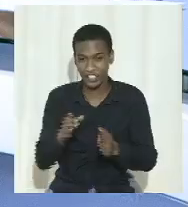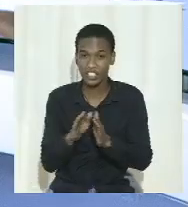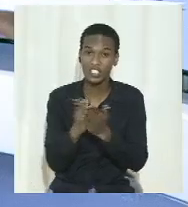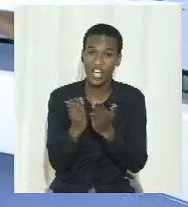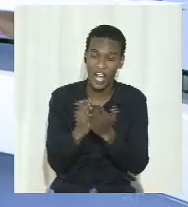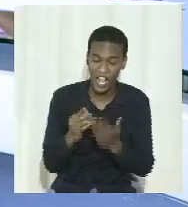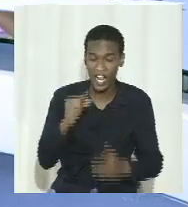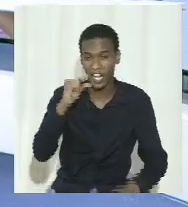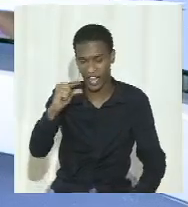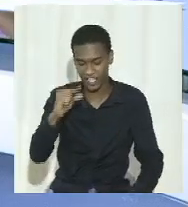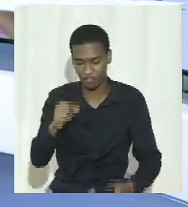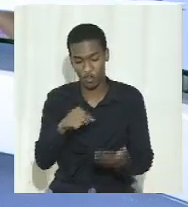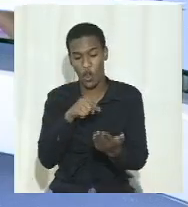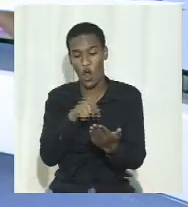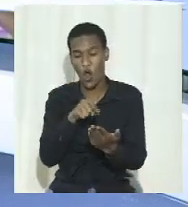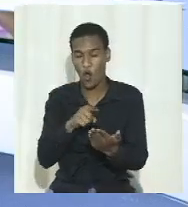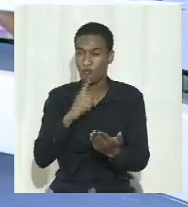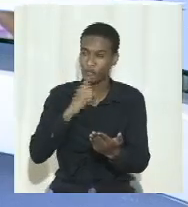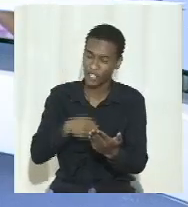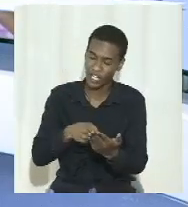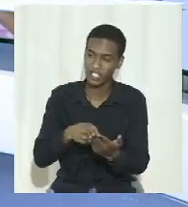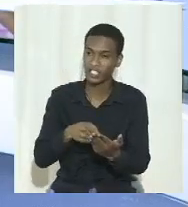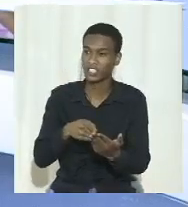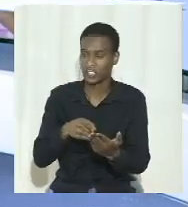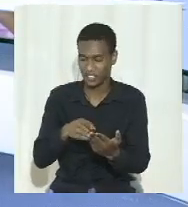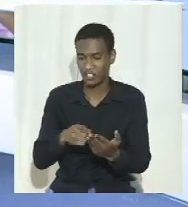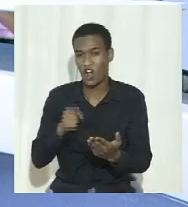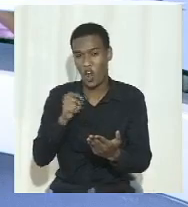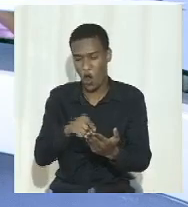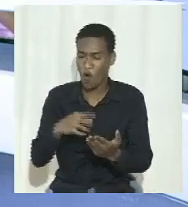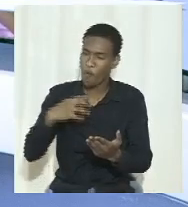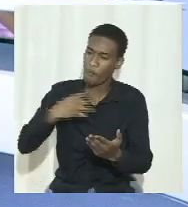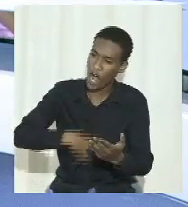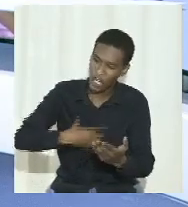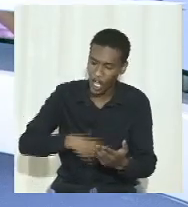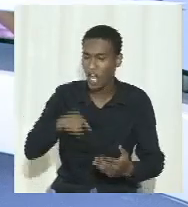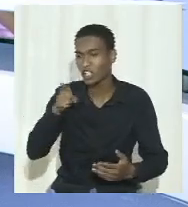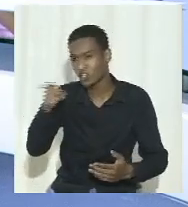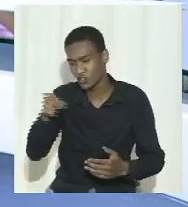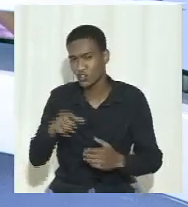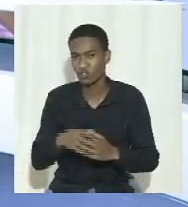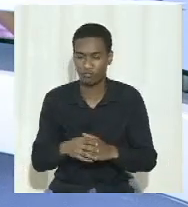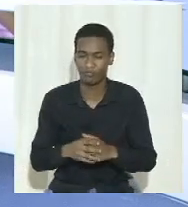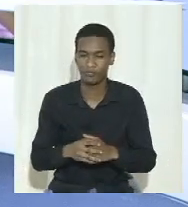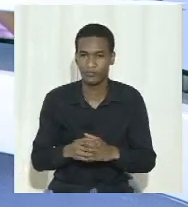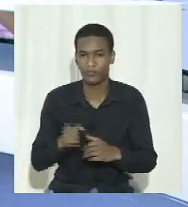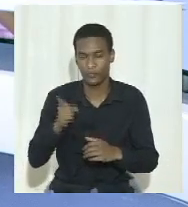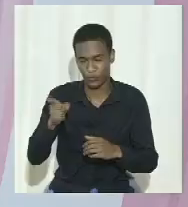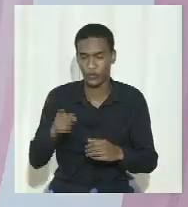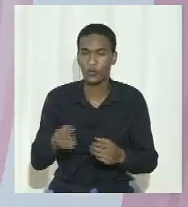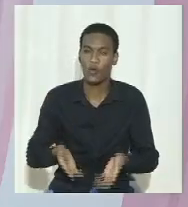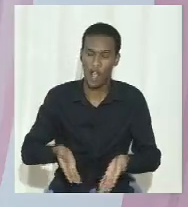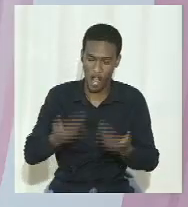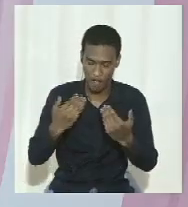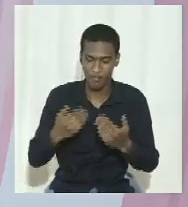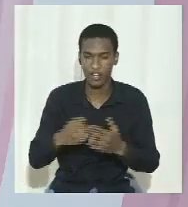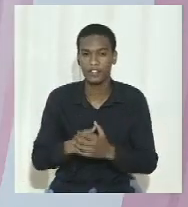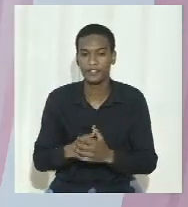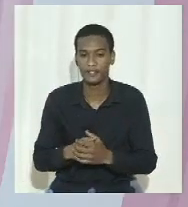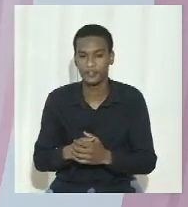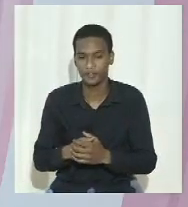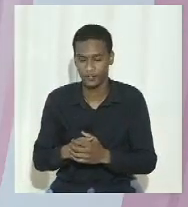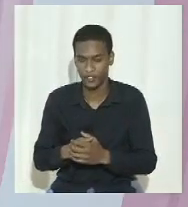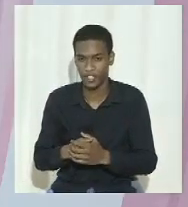hoe manaraka ilay famatsiana fanafody isam-bolana eny anivon'ny tobim-pahasalamana na isan'ny telo volana arak'izay a dia mampiseho ireny